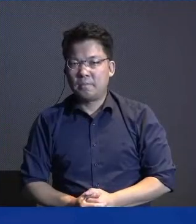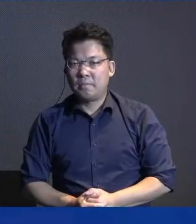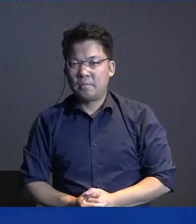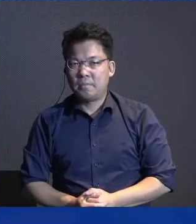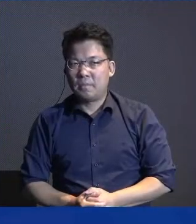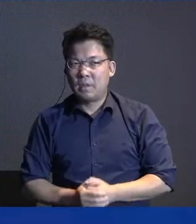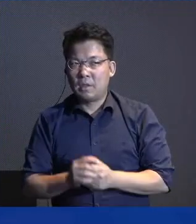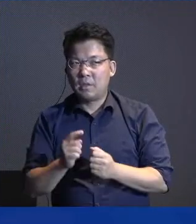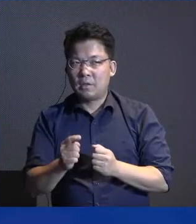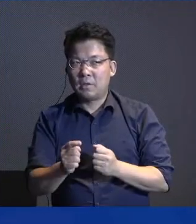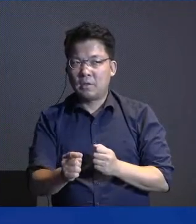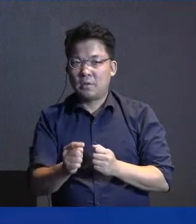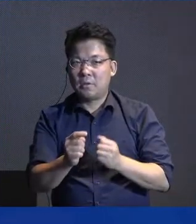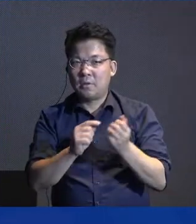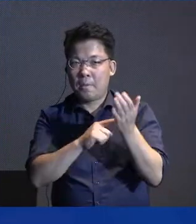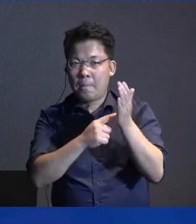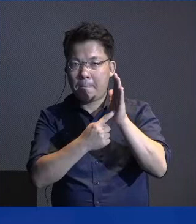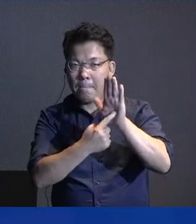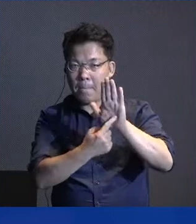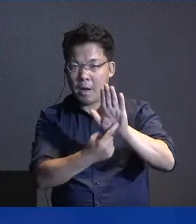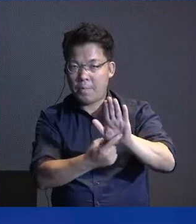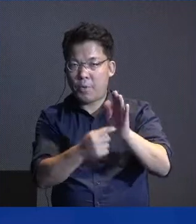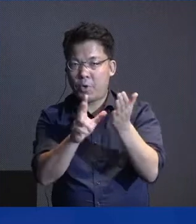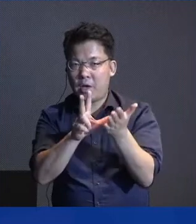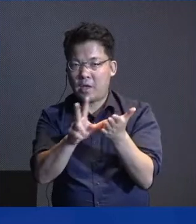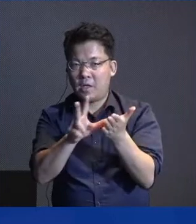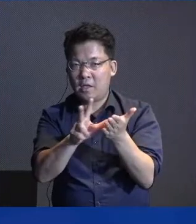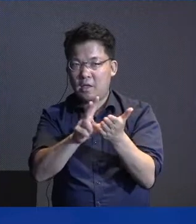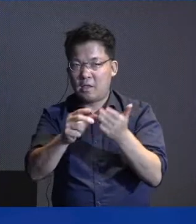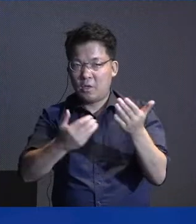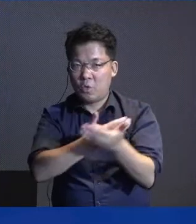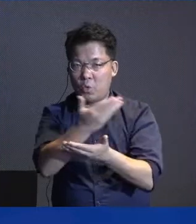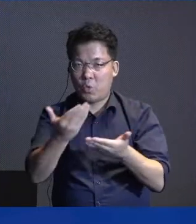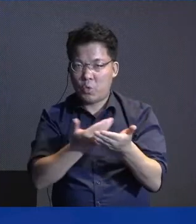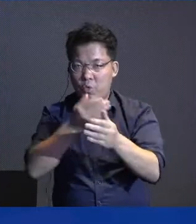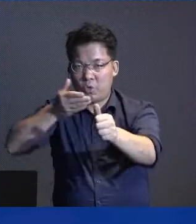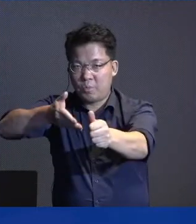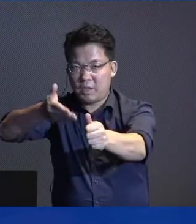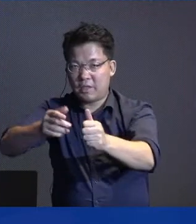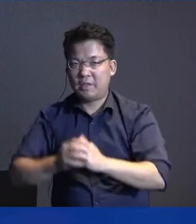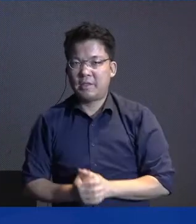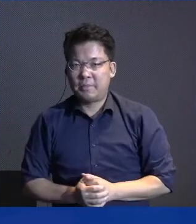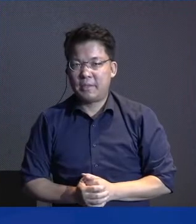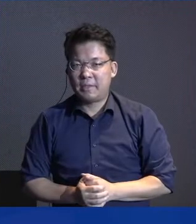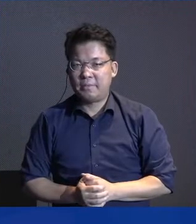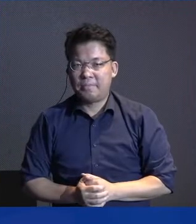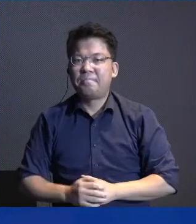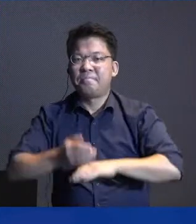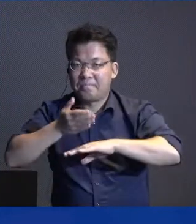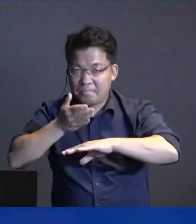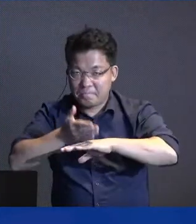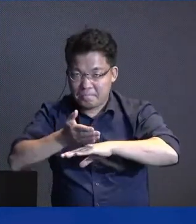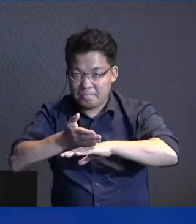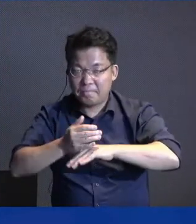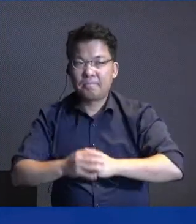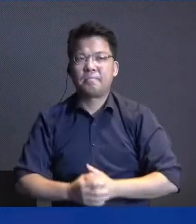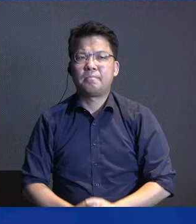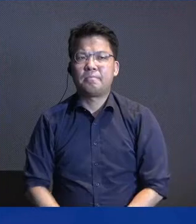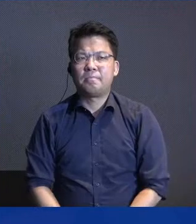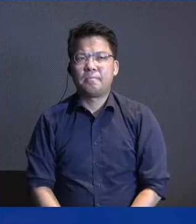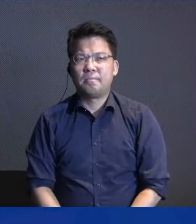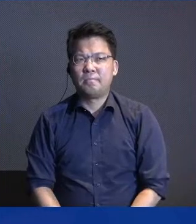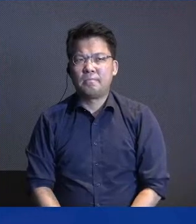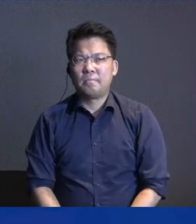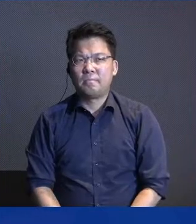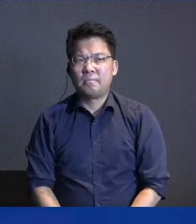공유해 주시면 Yes. 될 것 같습니다. Yeah. Thank you. 네, 감사합니다. Yeah. I think the screen is visible and the slides